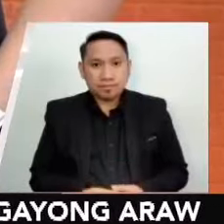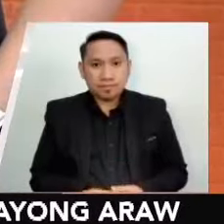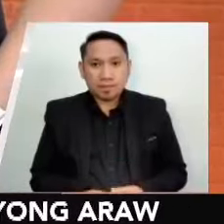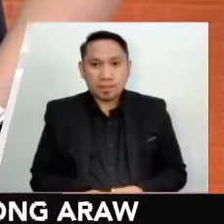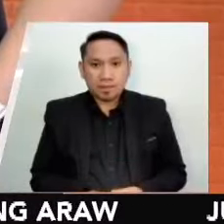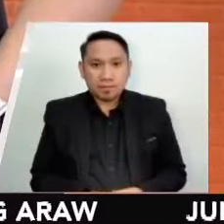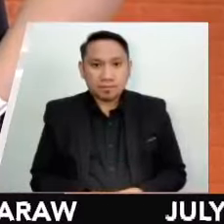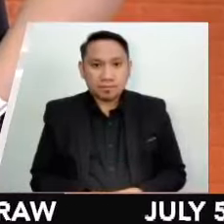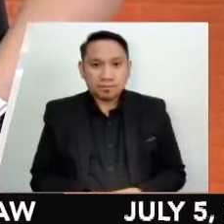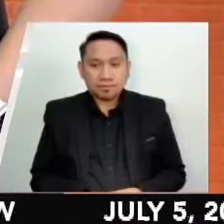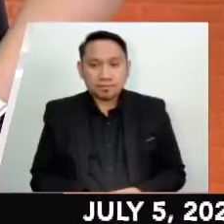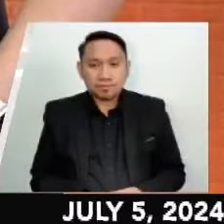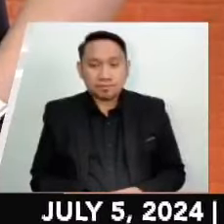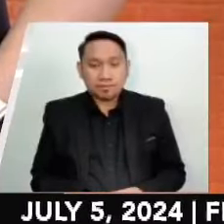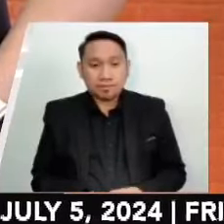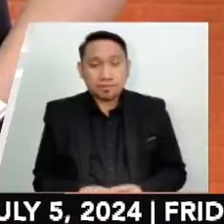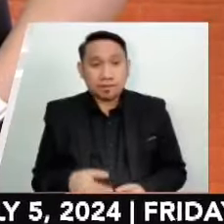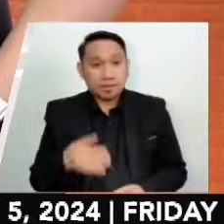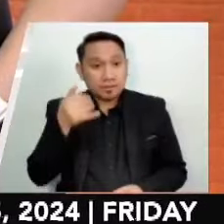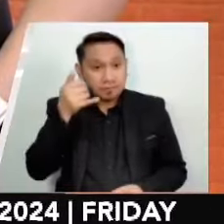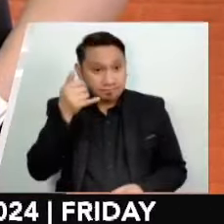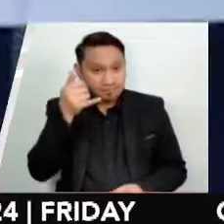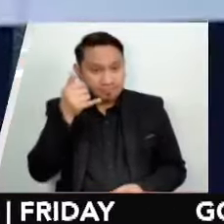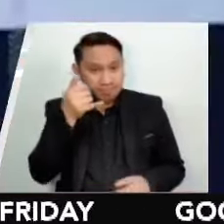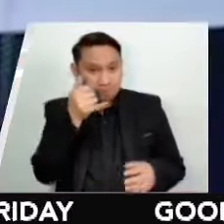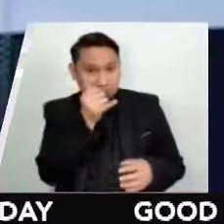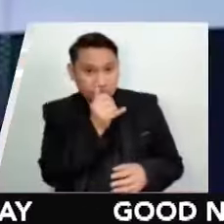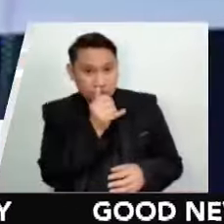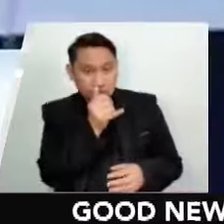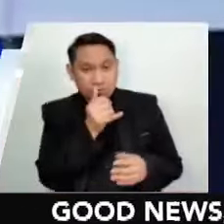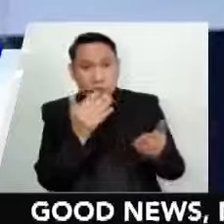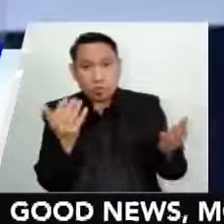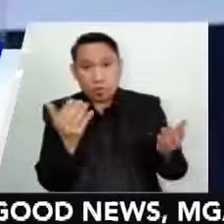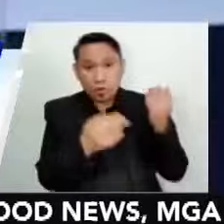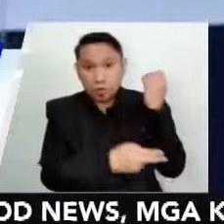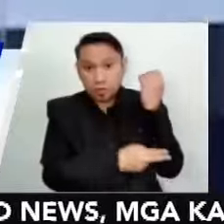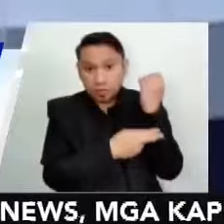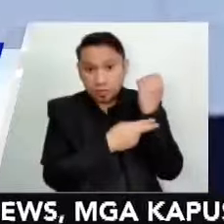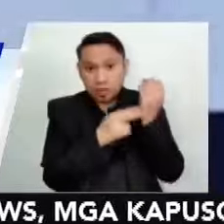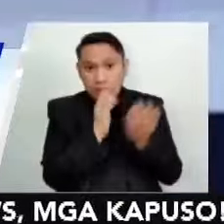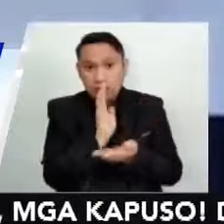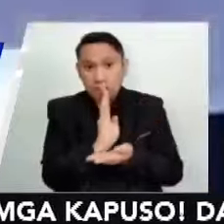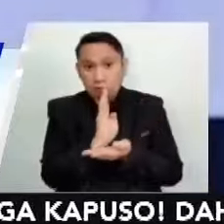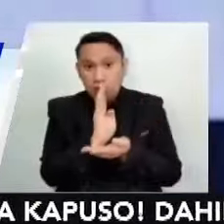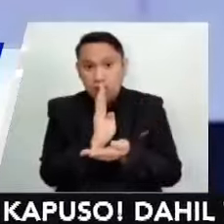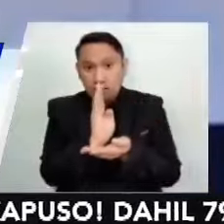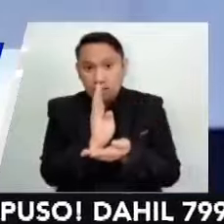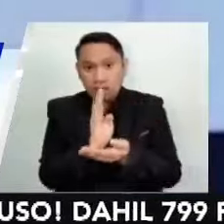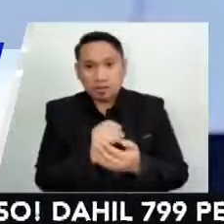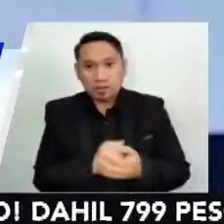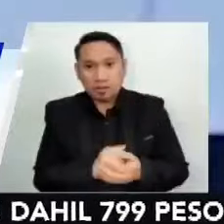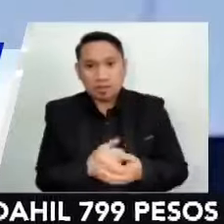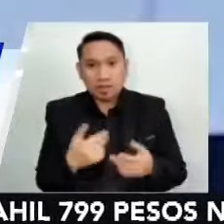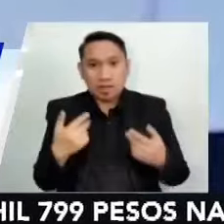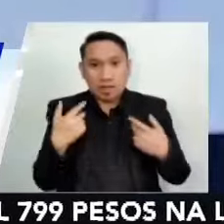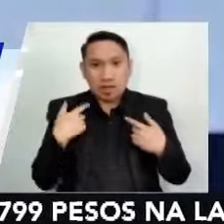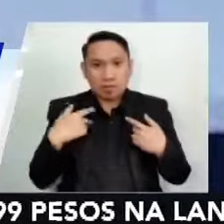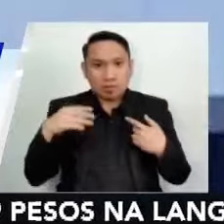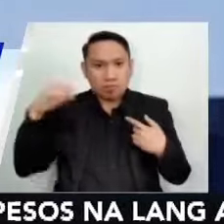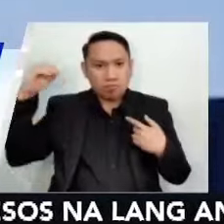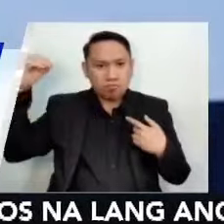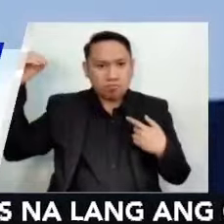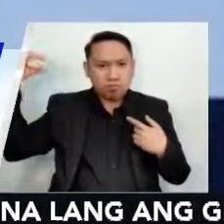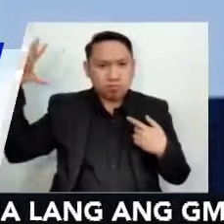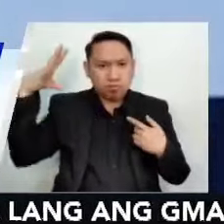Sa CCTV niyan po sa isang hotel sa Boracay Island, kita ang animoy biglang pagliwanag ng paligid. Naalarma ang